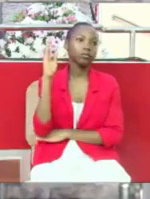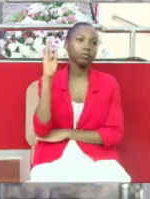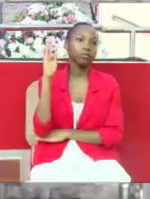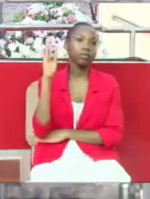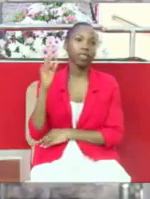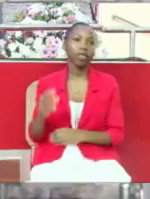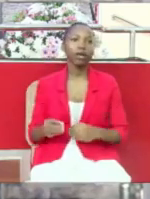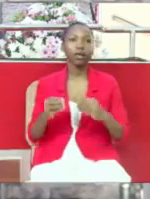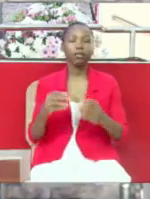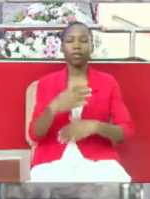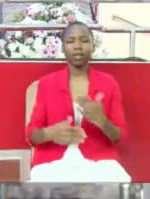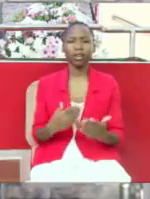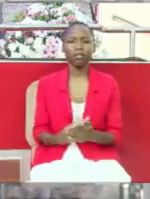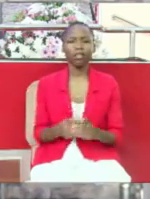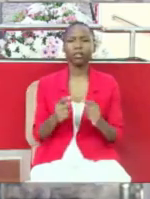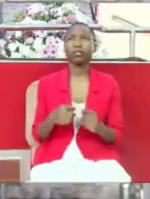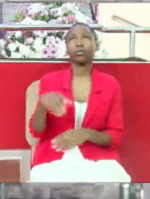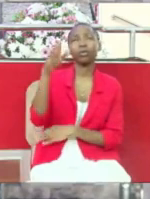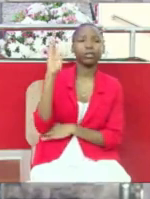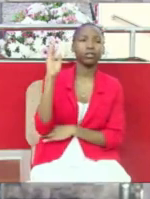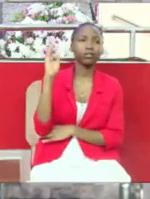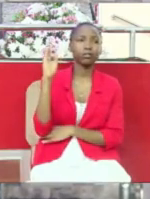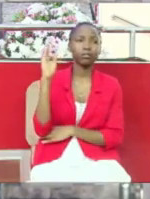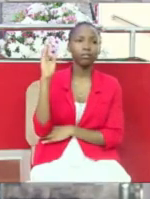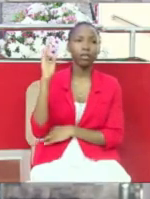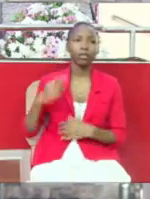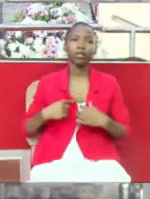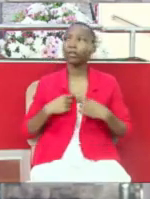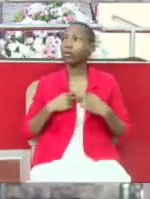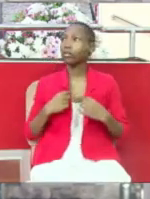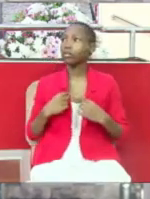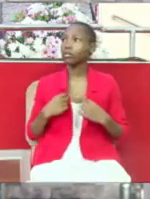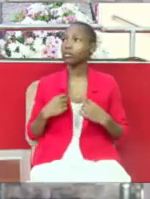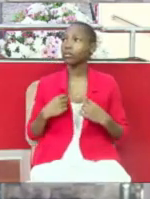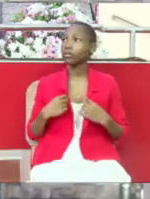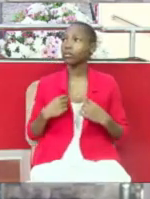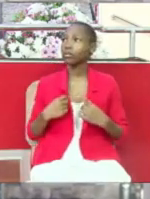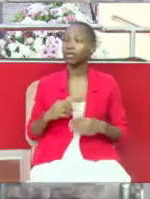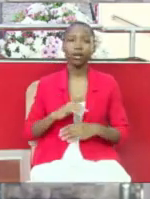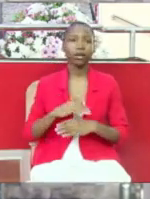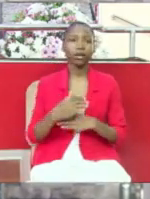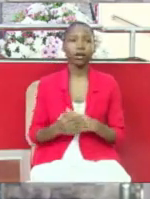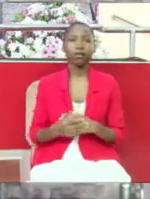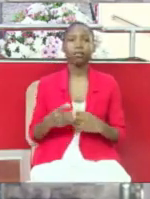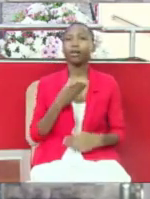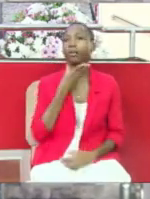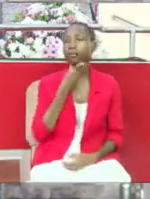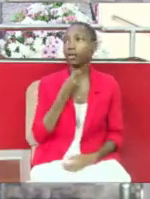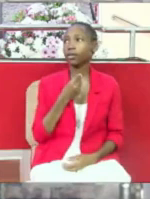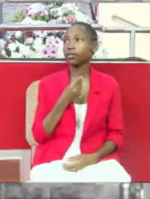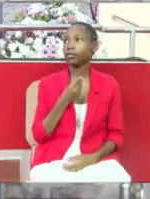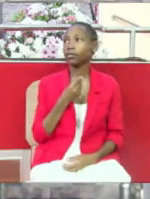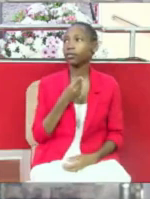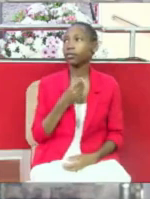Giving everything to him. Kutoa yote kwake. The cloak. Hiyo covered this man. Ilikuwa inamfunika huyu mtu.